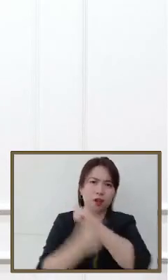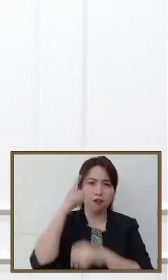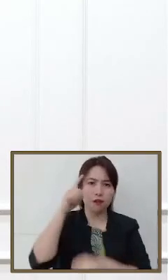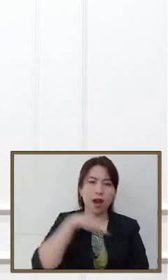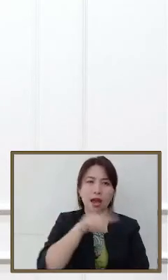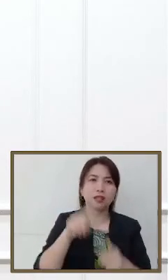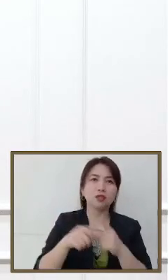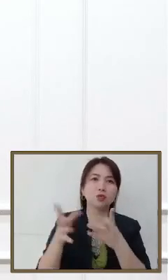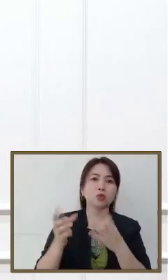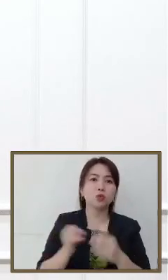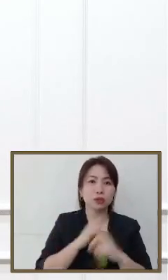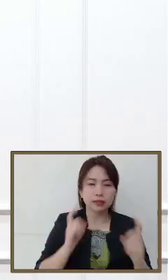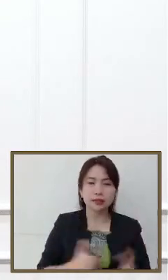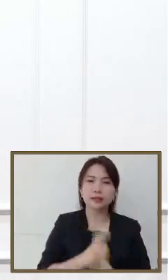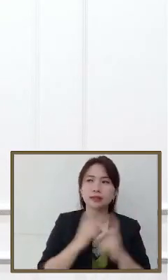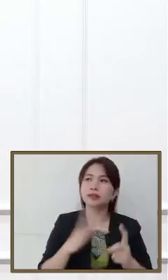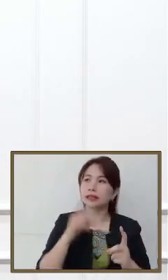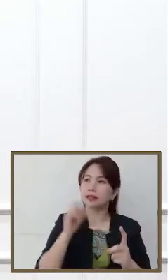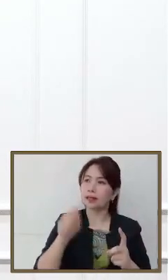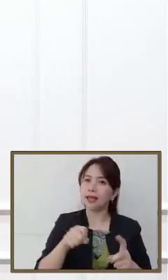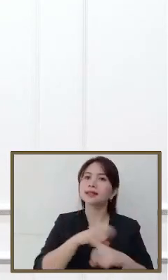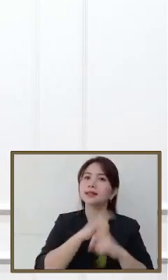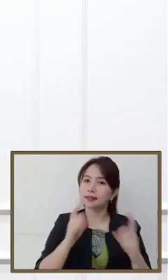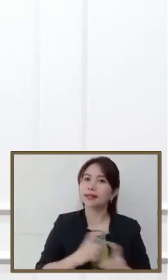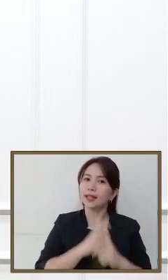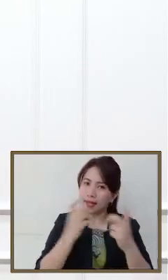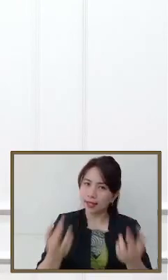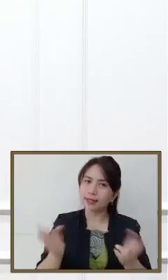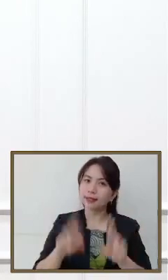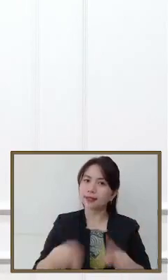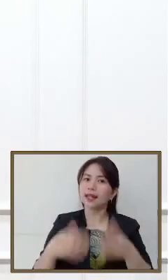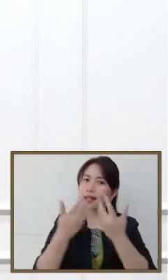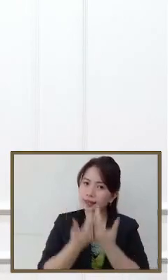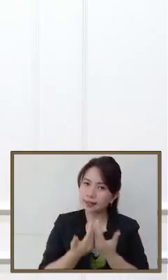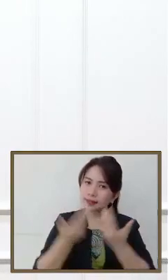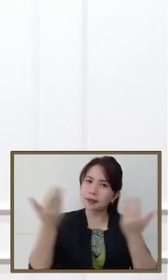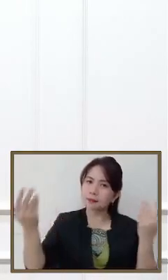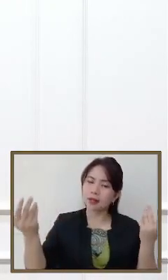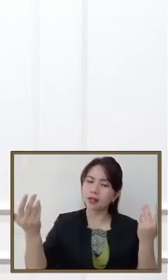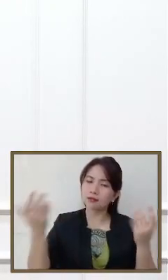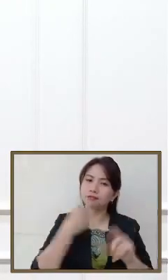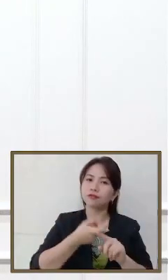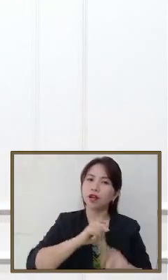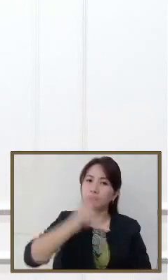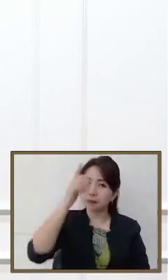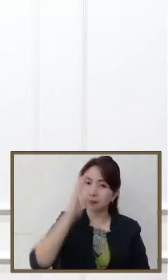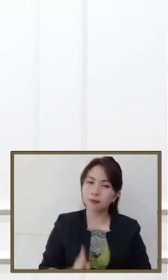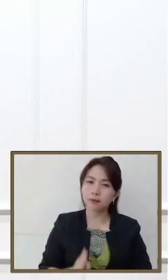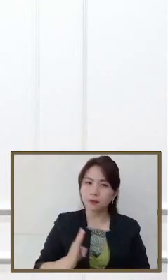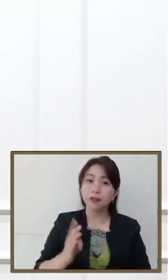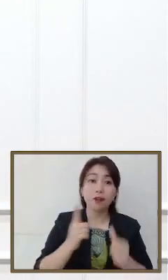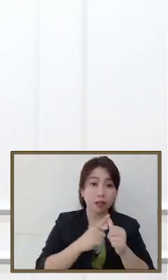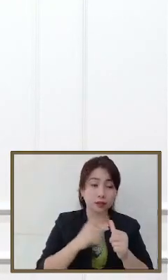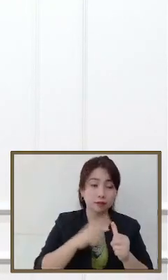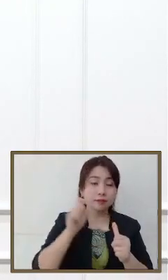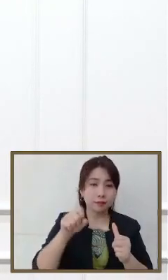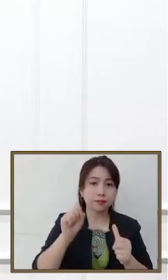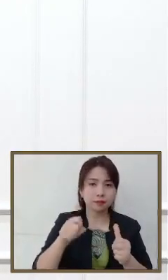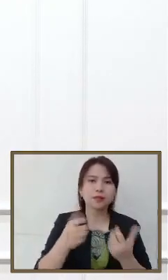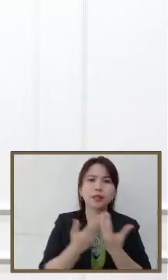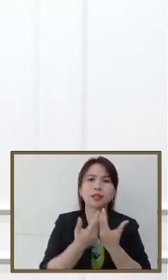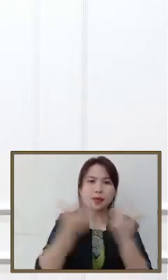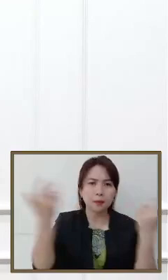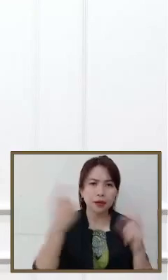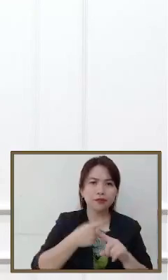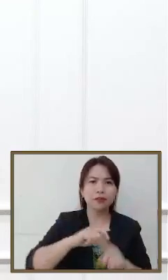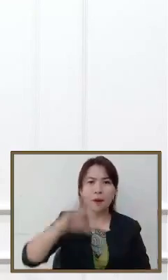commit and Sin separates ilalayo ka yan sa Diyos unang-una ilalayo ka yan sa men